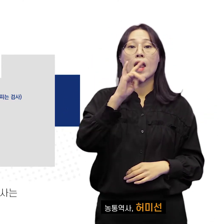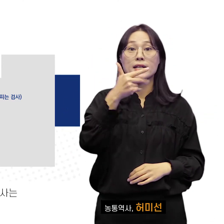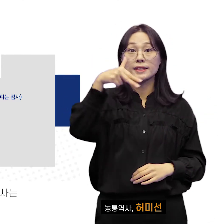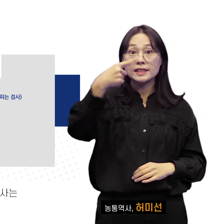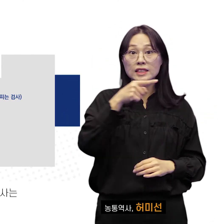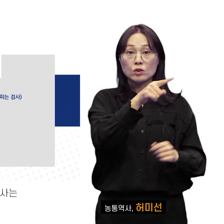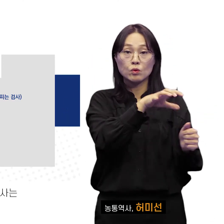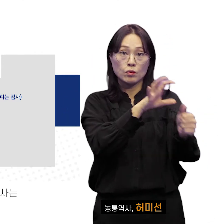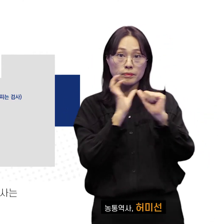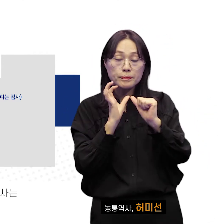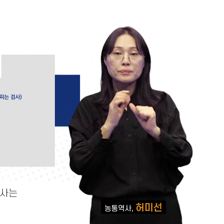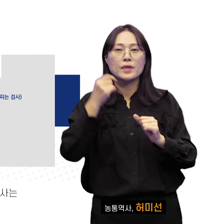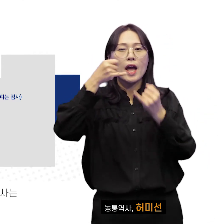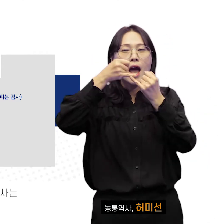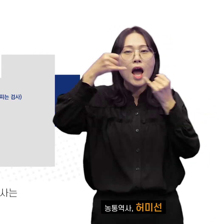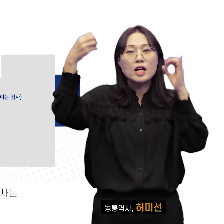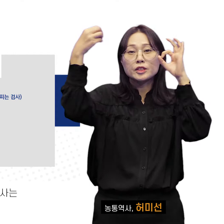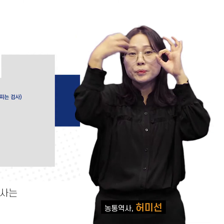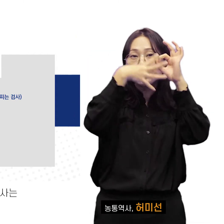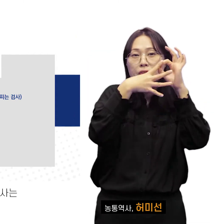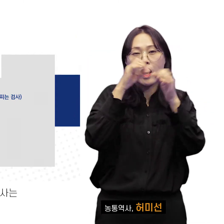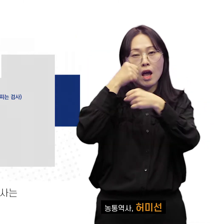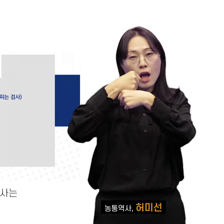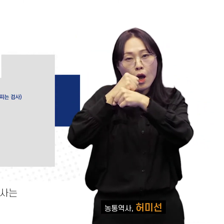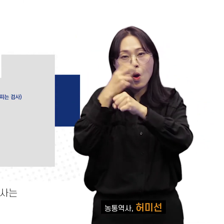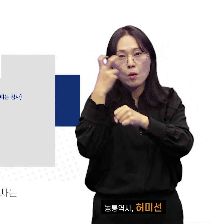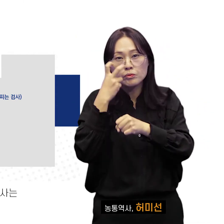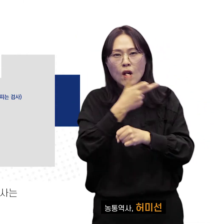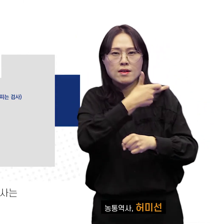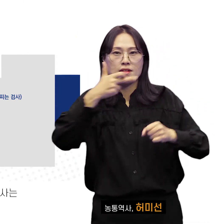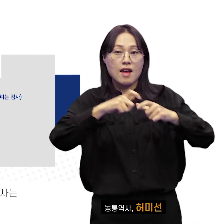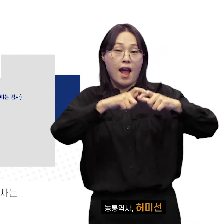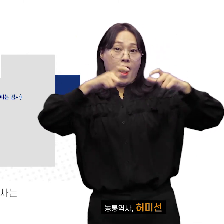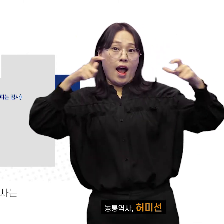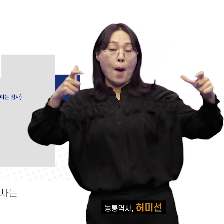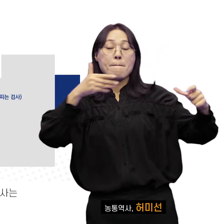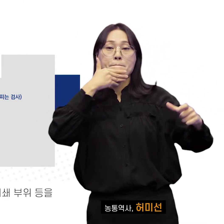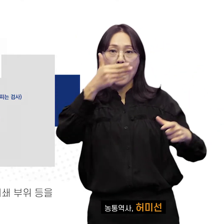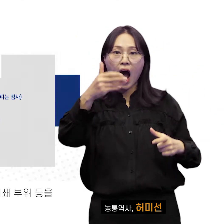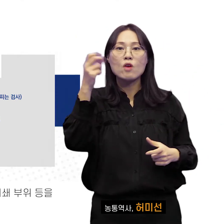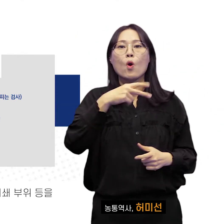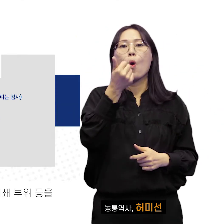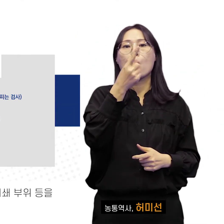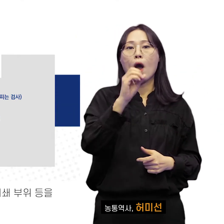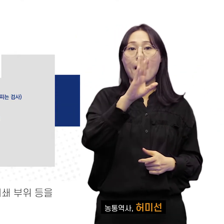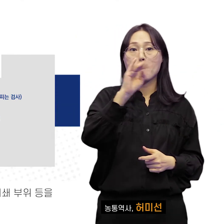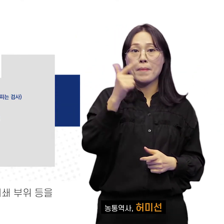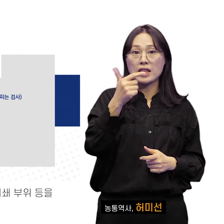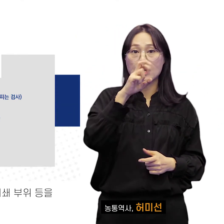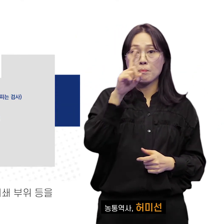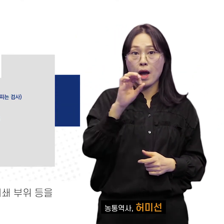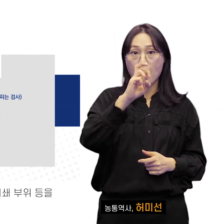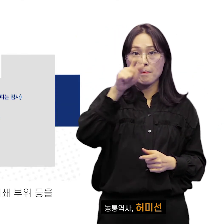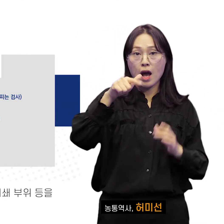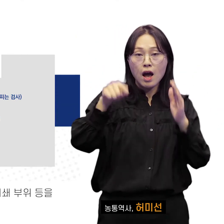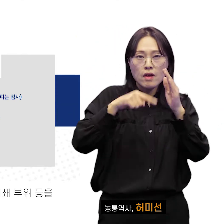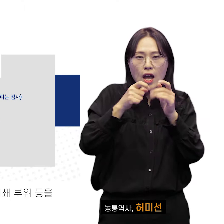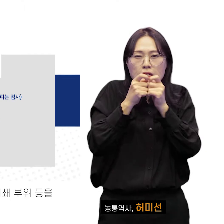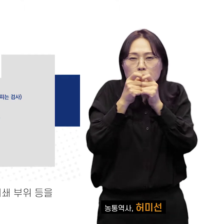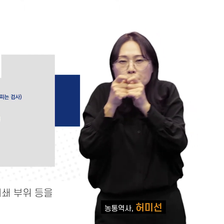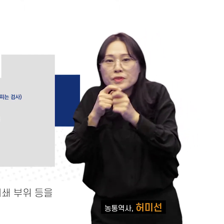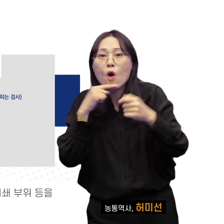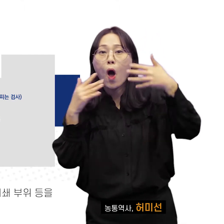렌즈를 이용한 세극등 현미경 안저 검사는 고배율의 입체시가 가능하며 황반, 망막대 미세혈관